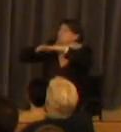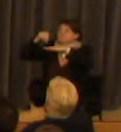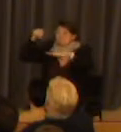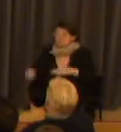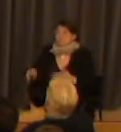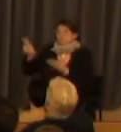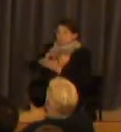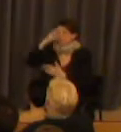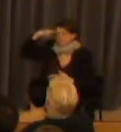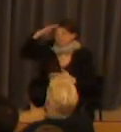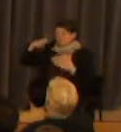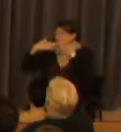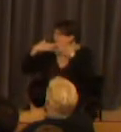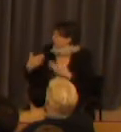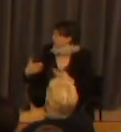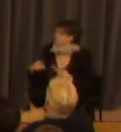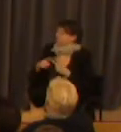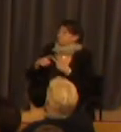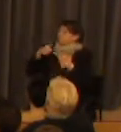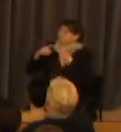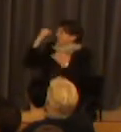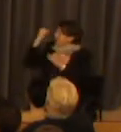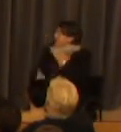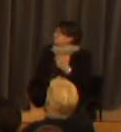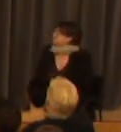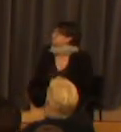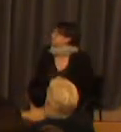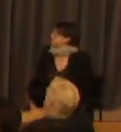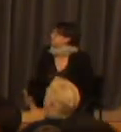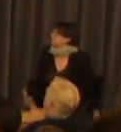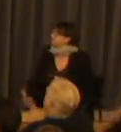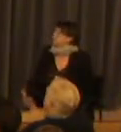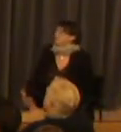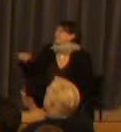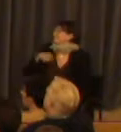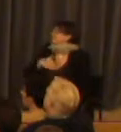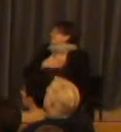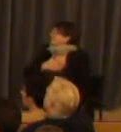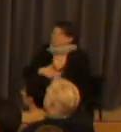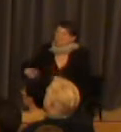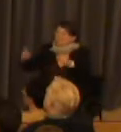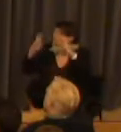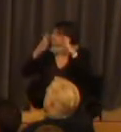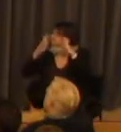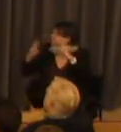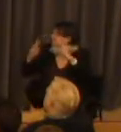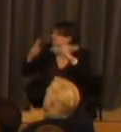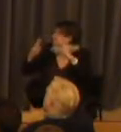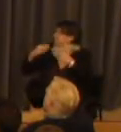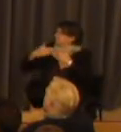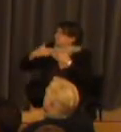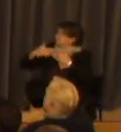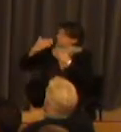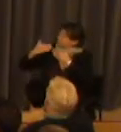hagi estat molt enriquidor. I el tercer de tots és que us desitgem molta